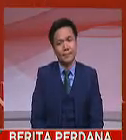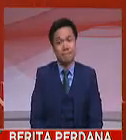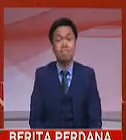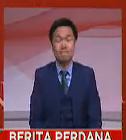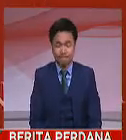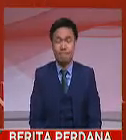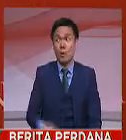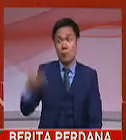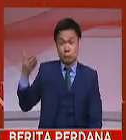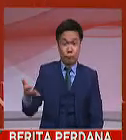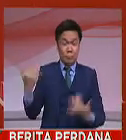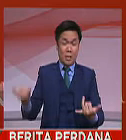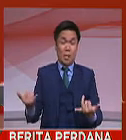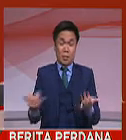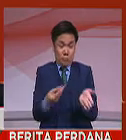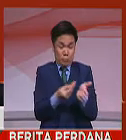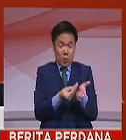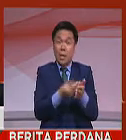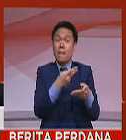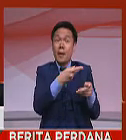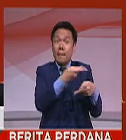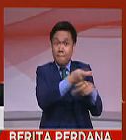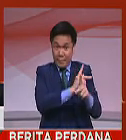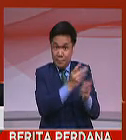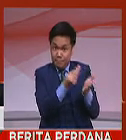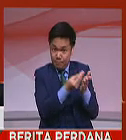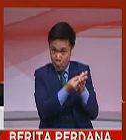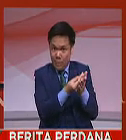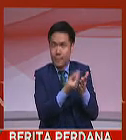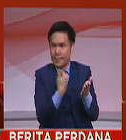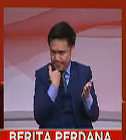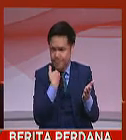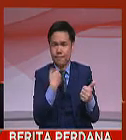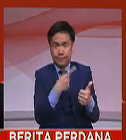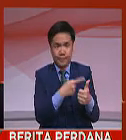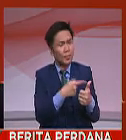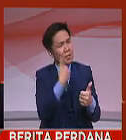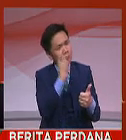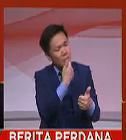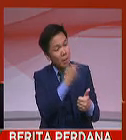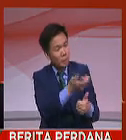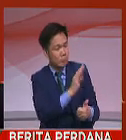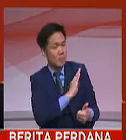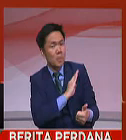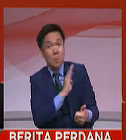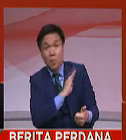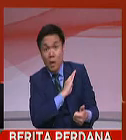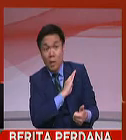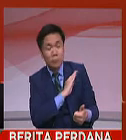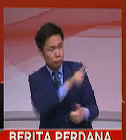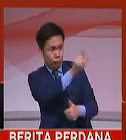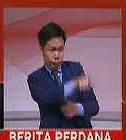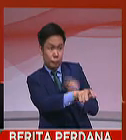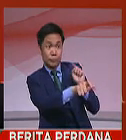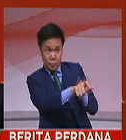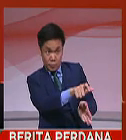We have a financing product that we can offer to the owner as a person, as a